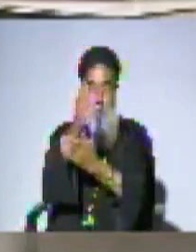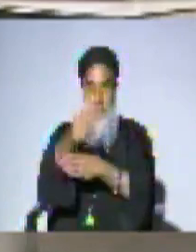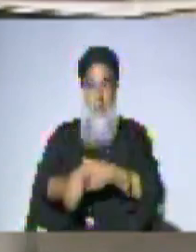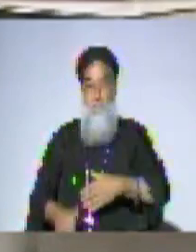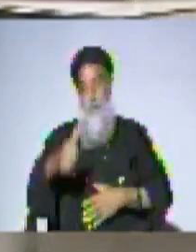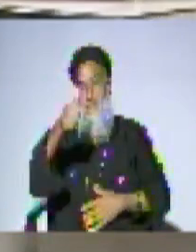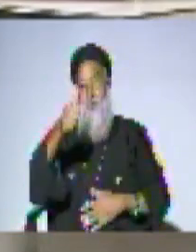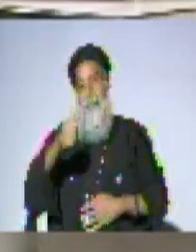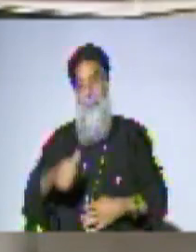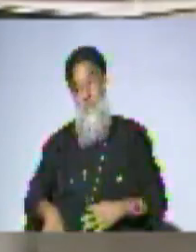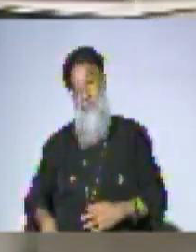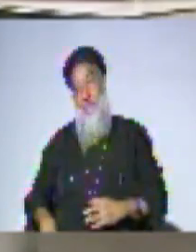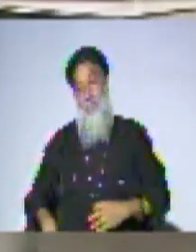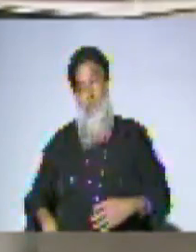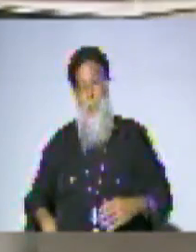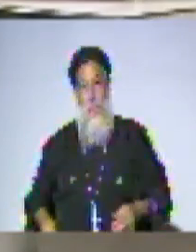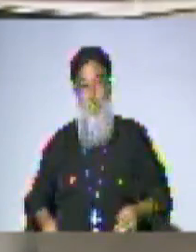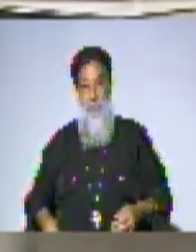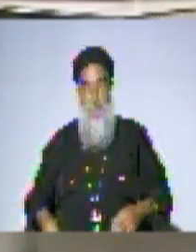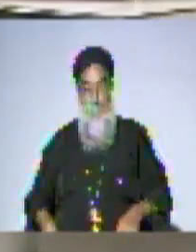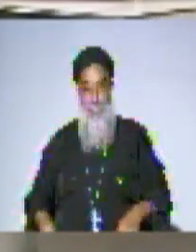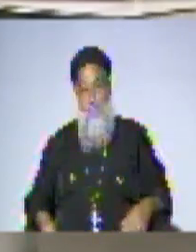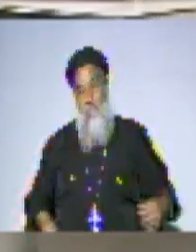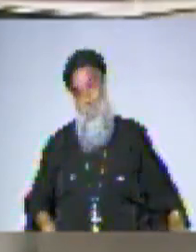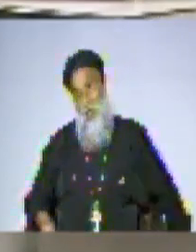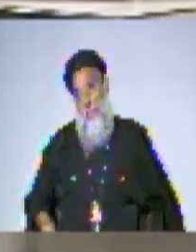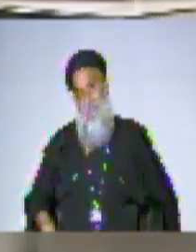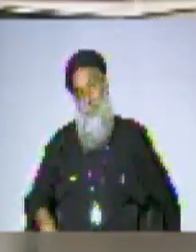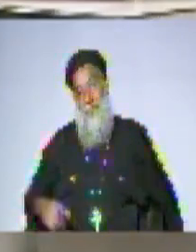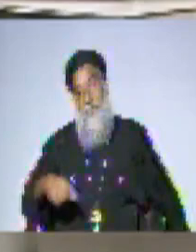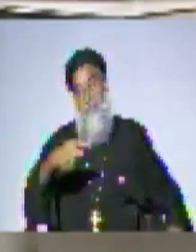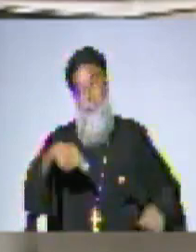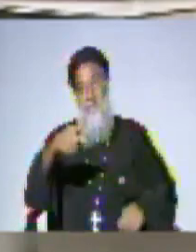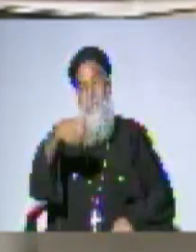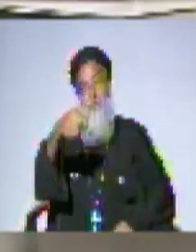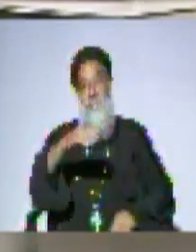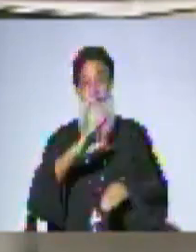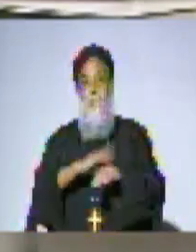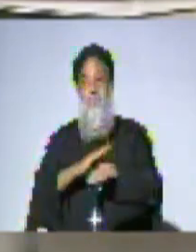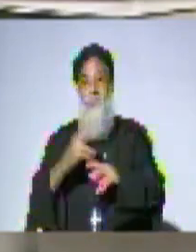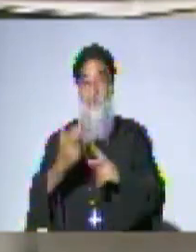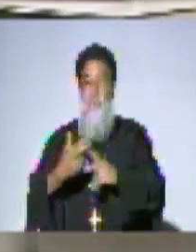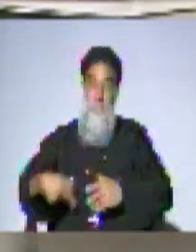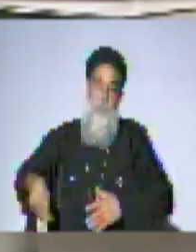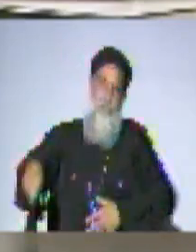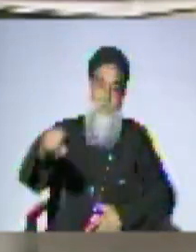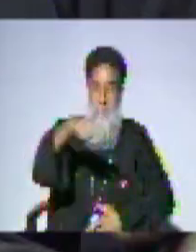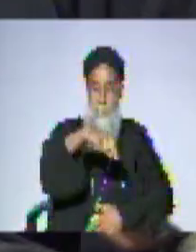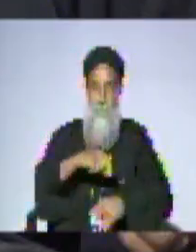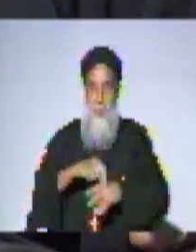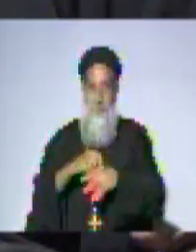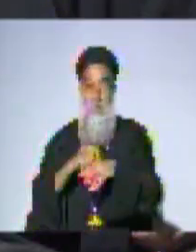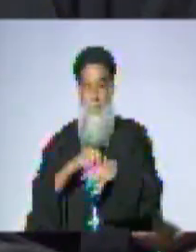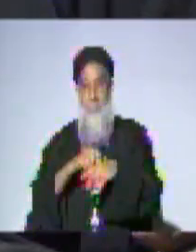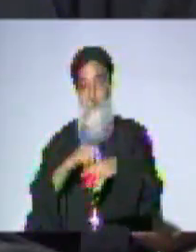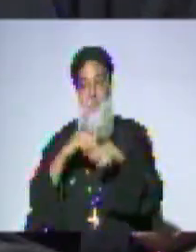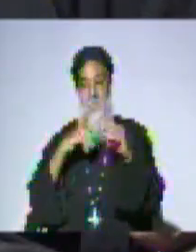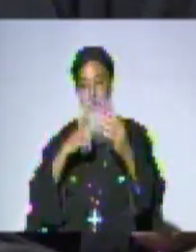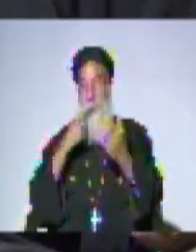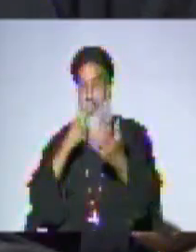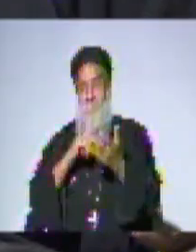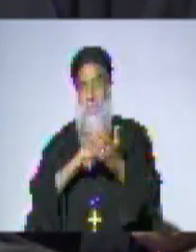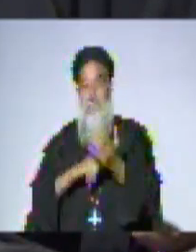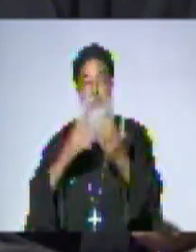من صلاح الله يعني، ويبقى صالح بقى لخدمة الناس. يدعونك بالحق، المقصود بها يا